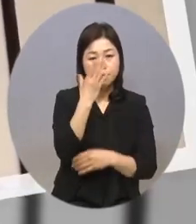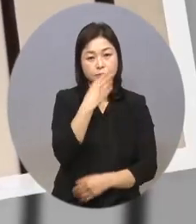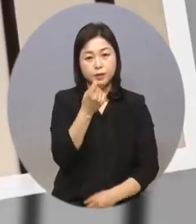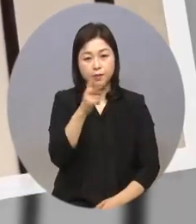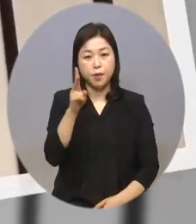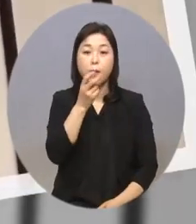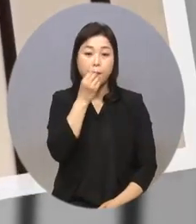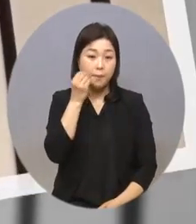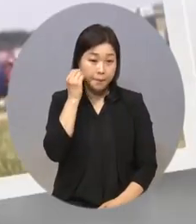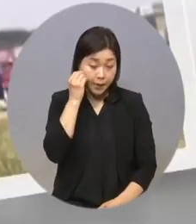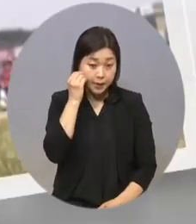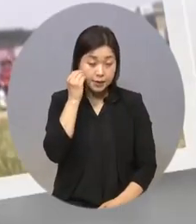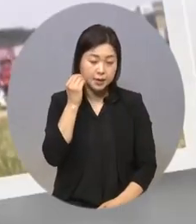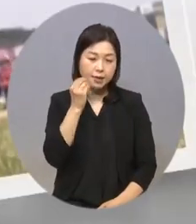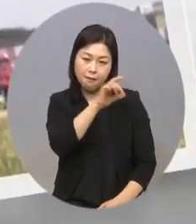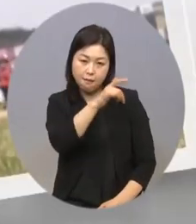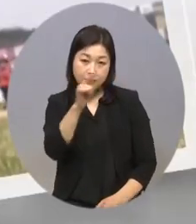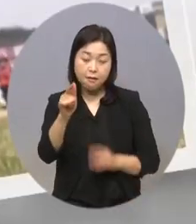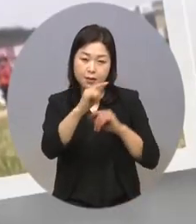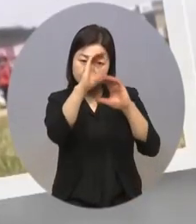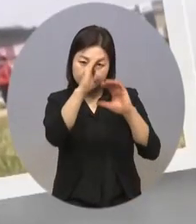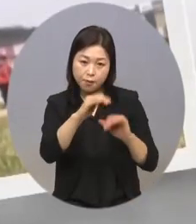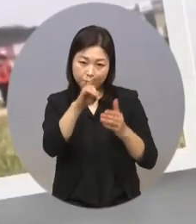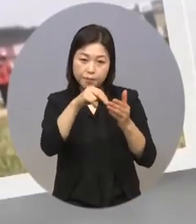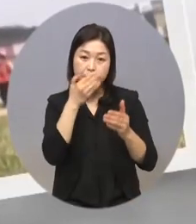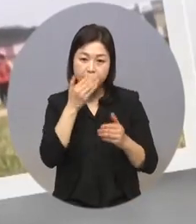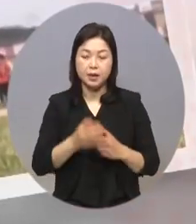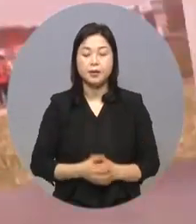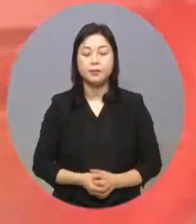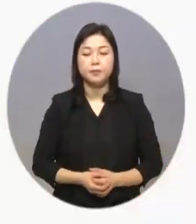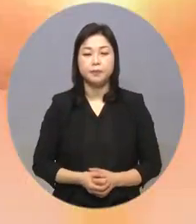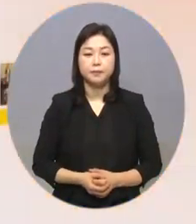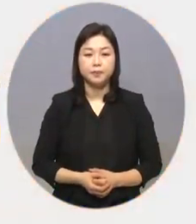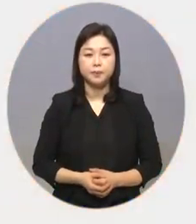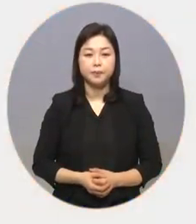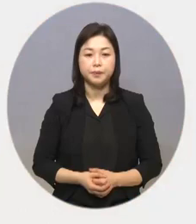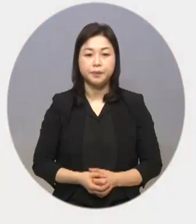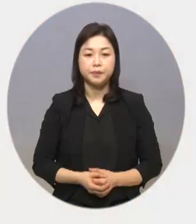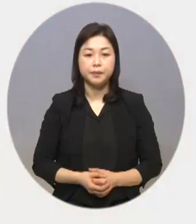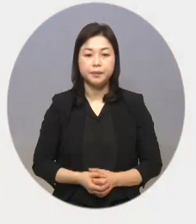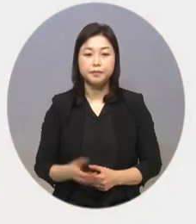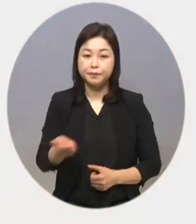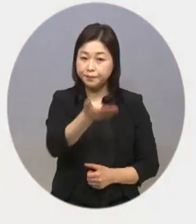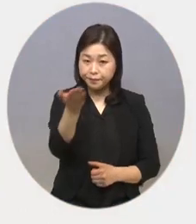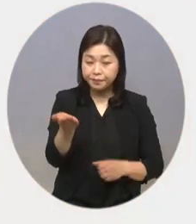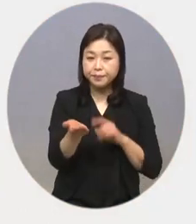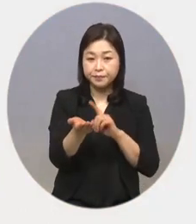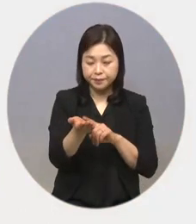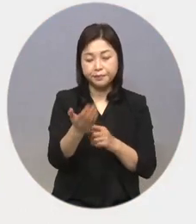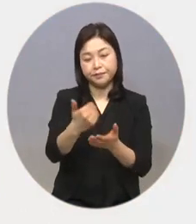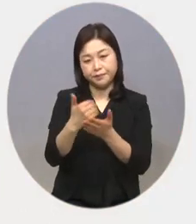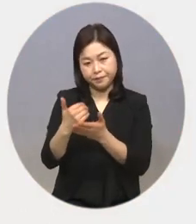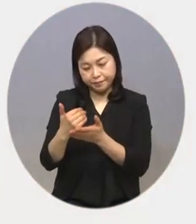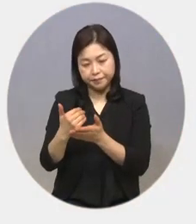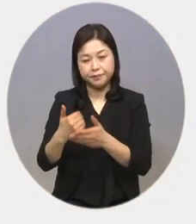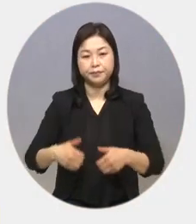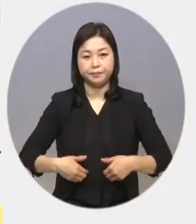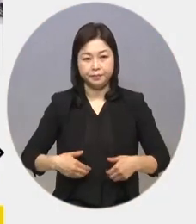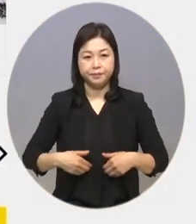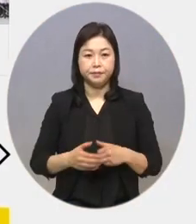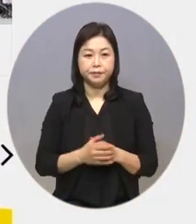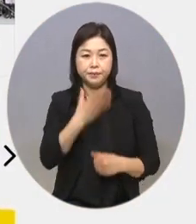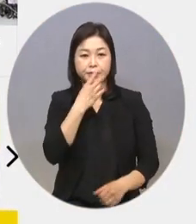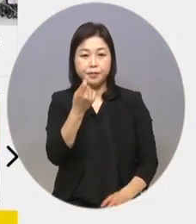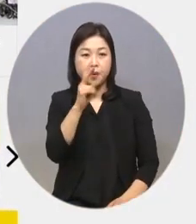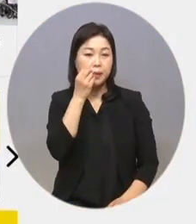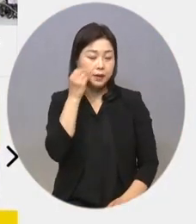웰페어뉴스 홈페이지를 통해 보다 다양한 소식을 접할 수 있습니다. 시청자 여러분의 제보를 기다립니다. 웰페어뉴스